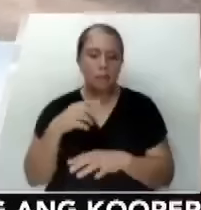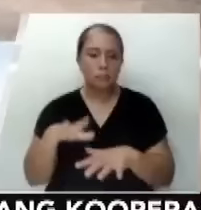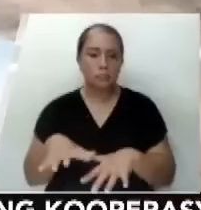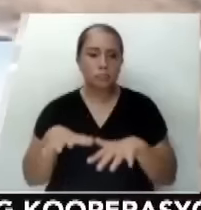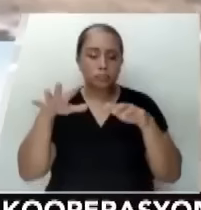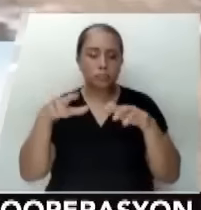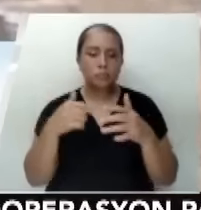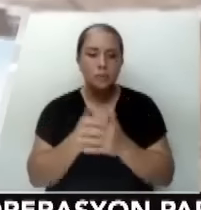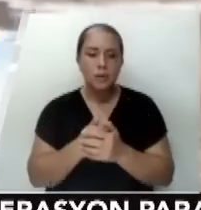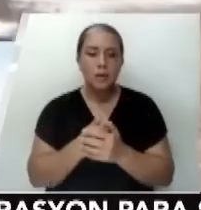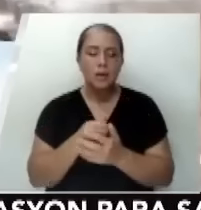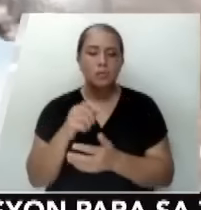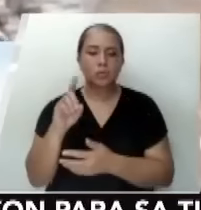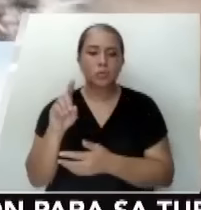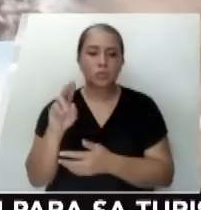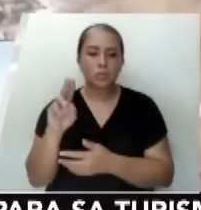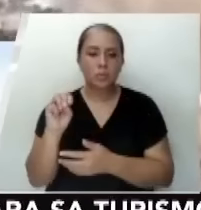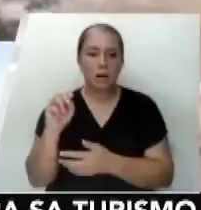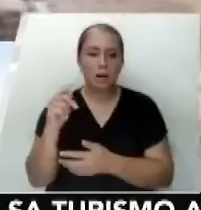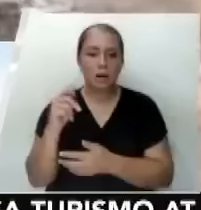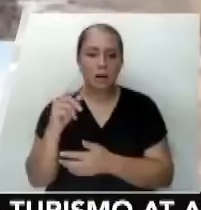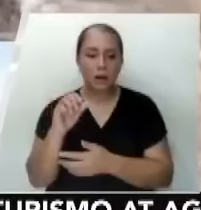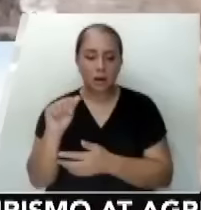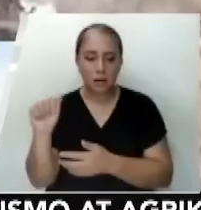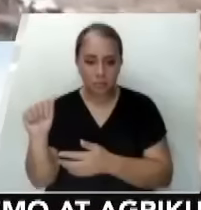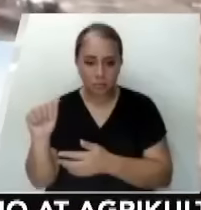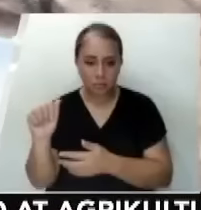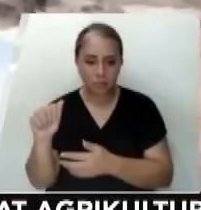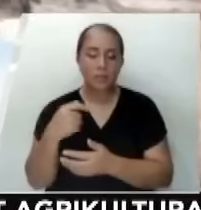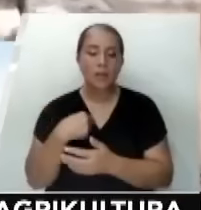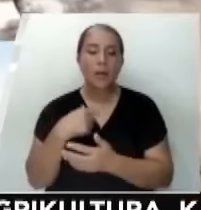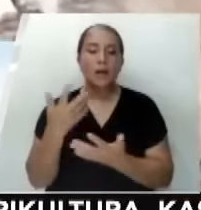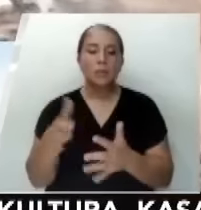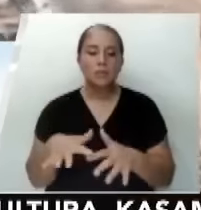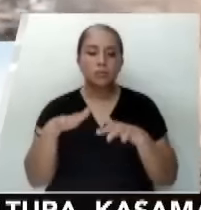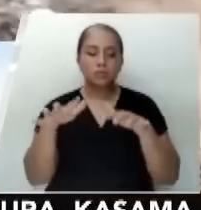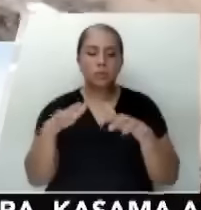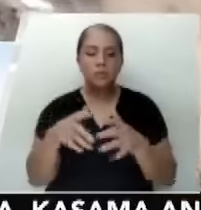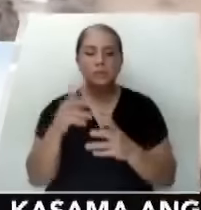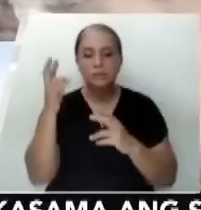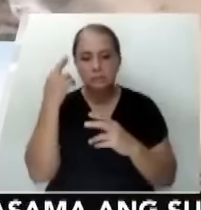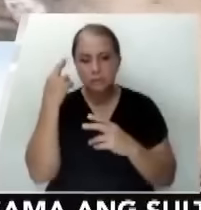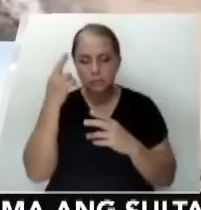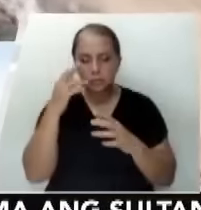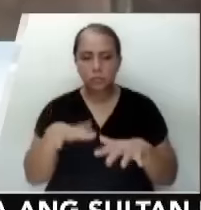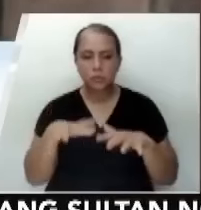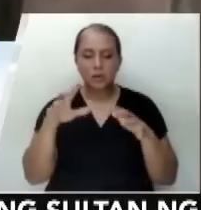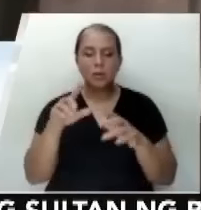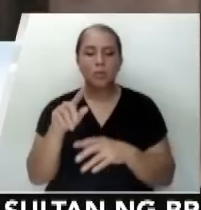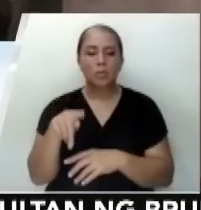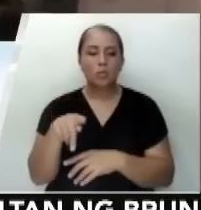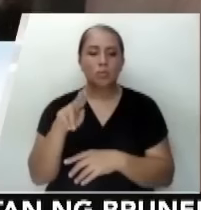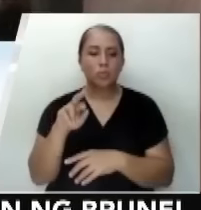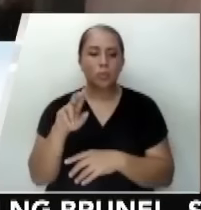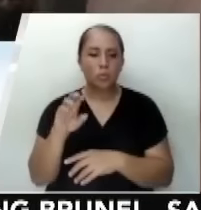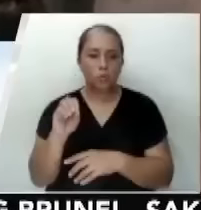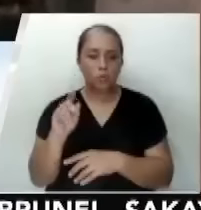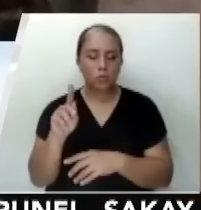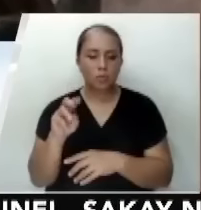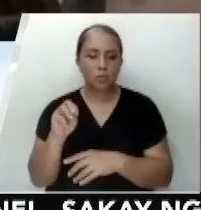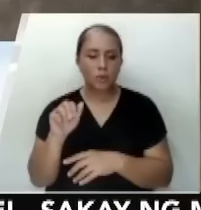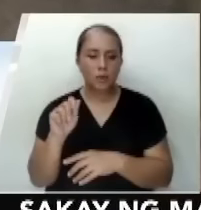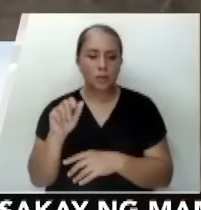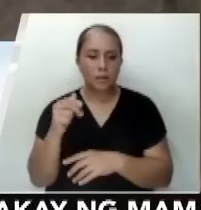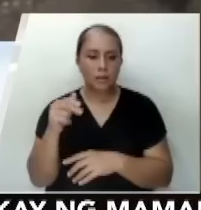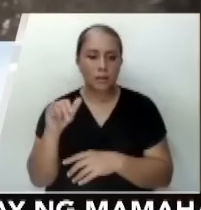Dumakaa kaya pumasok sa ilang kabahayan ng tubig na naging sanhi ng pagbaha dito sa Purok Matahimik Isla. Si Aling Linda,